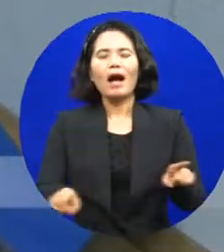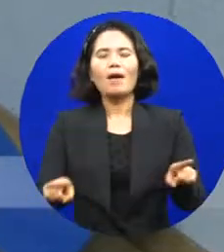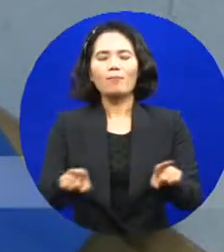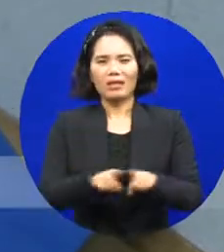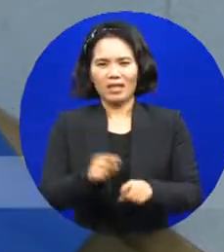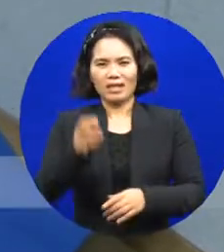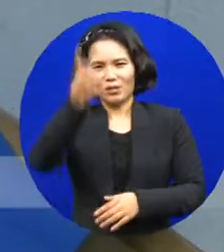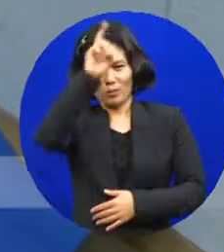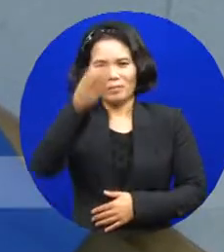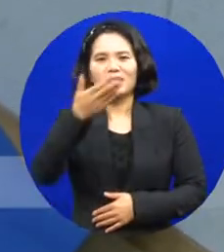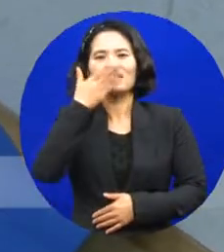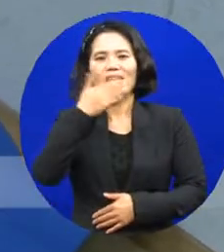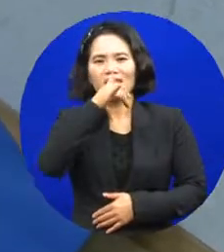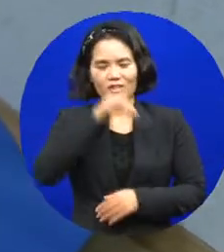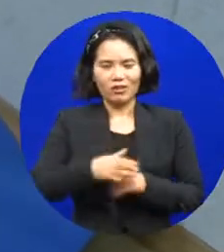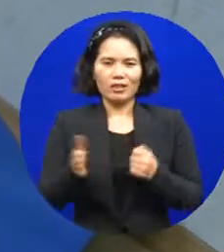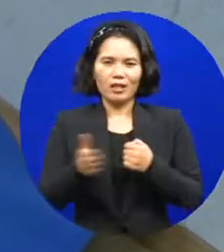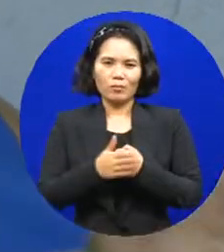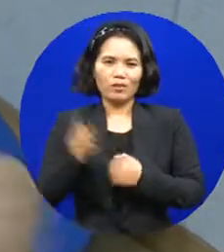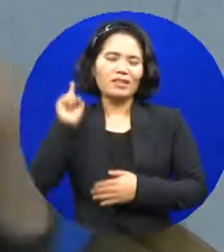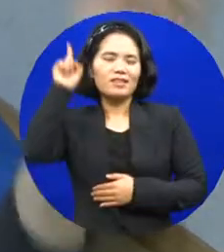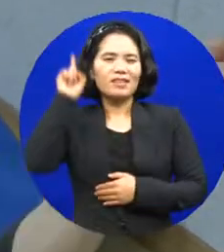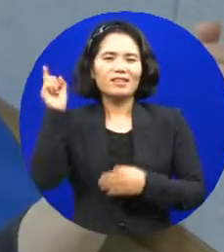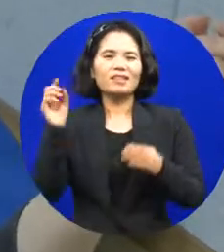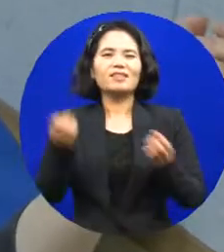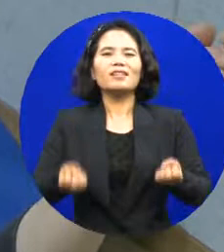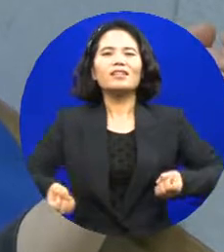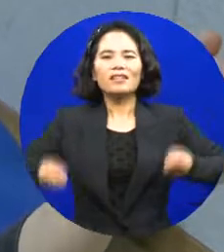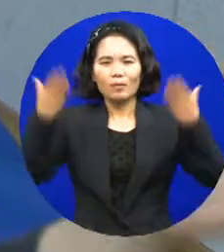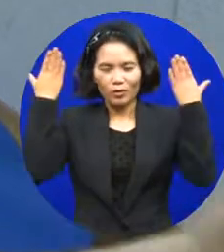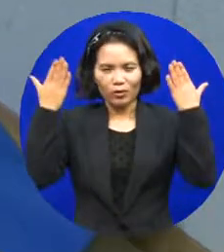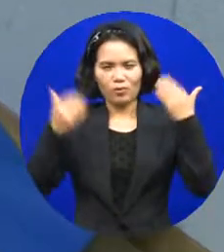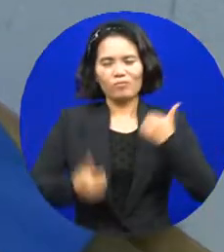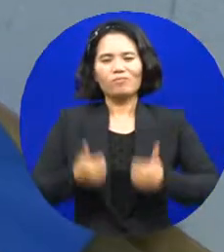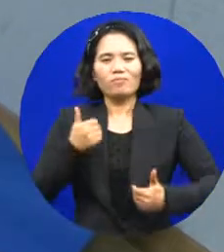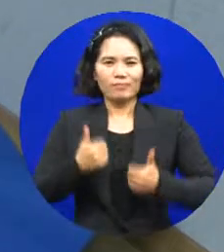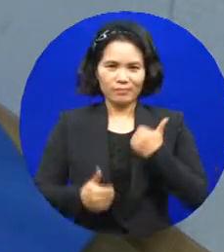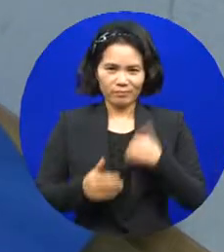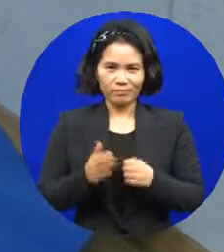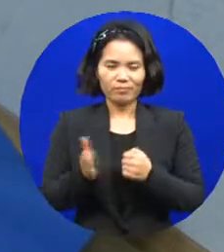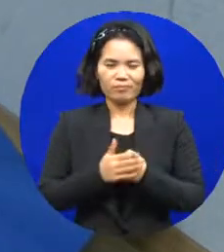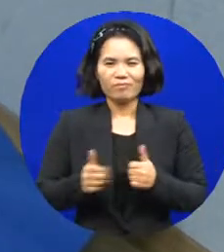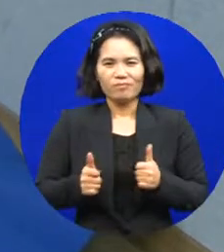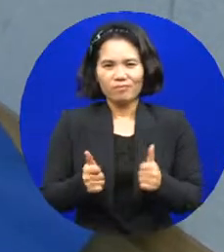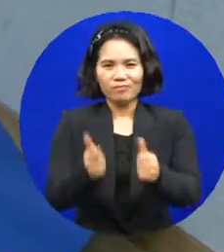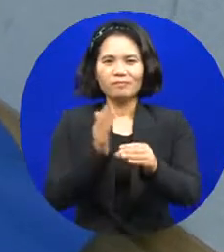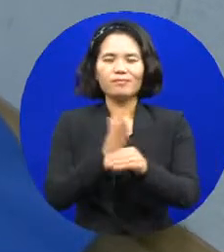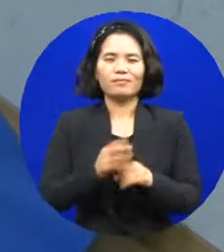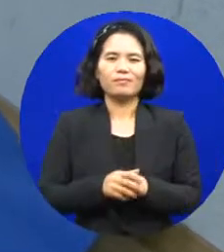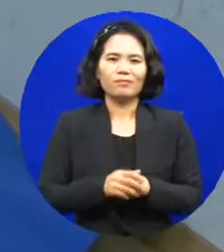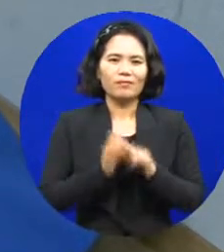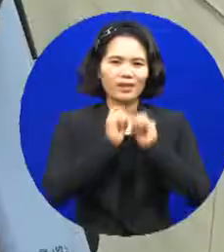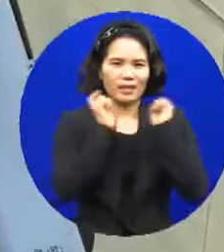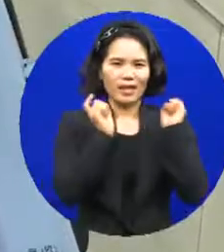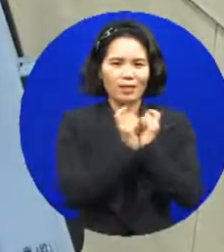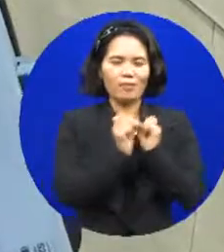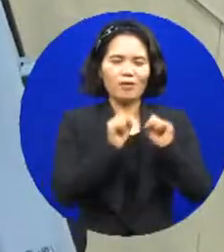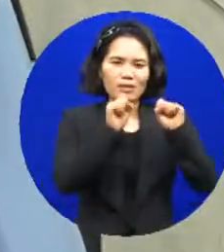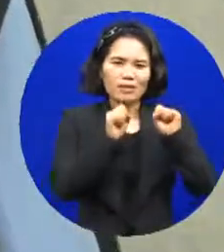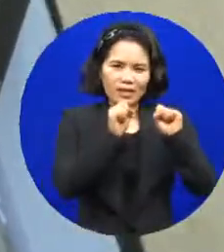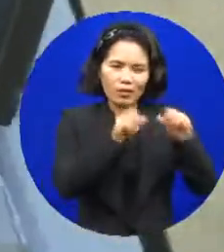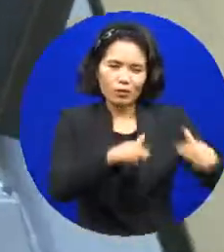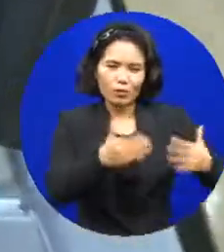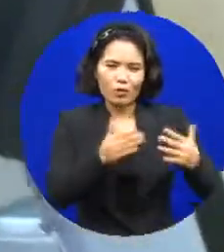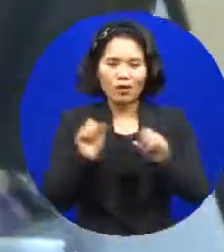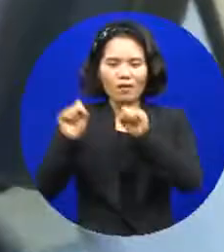다 식사도 점심도 같이 해요. 그러니까 너무 스트레스도 해소되고 너무 즐겁죠. 그래서 열심히 하고 있습니다.